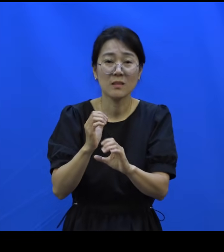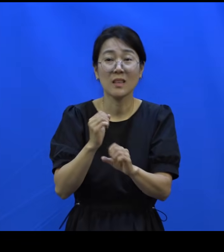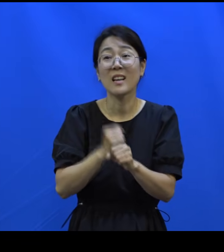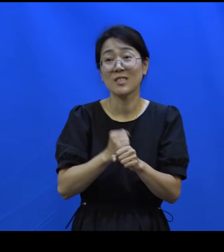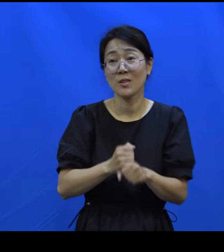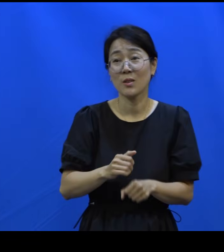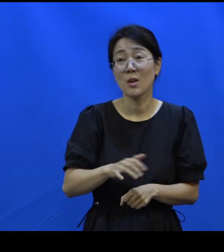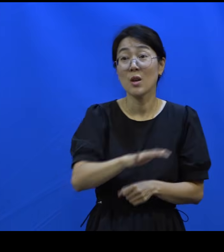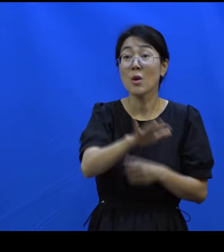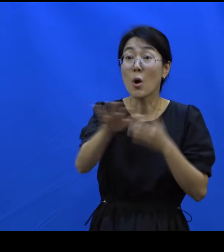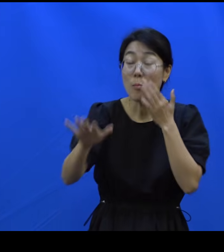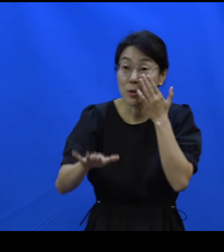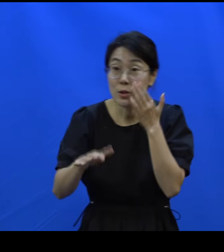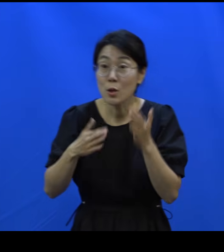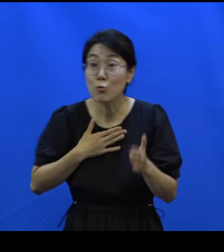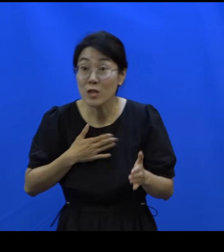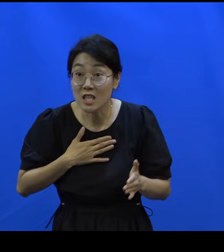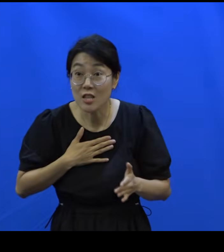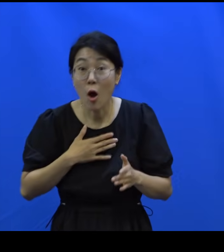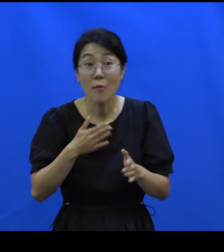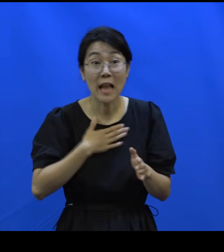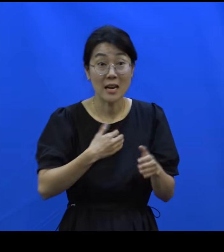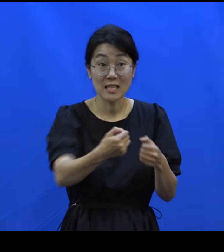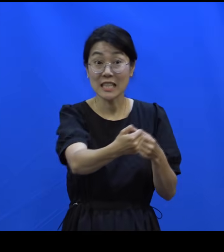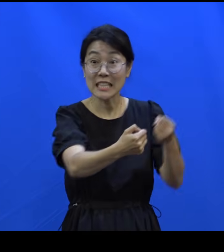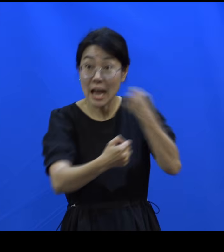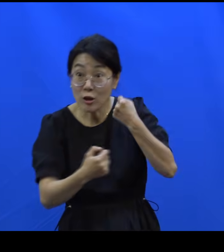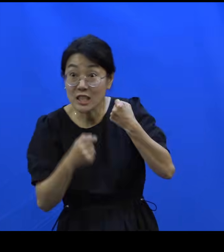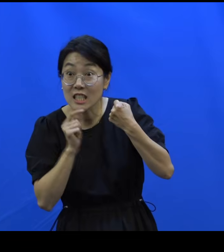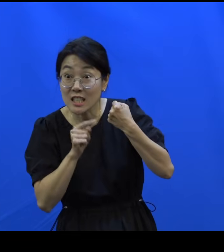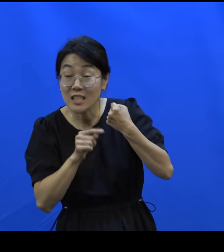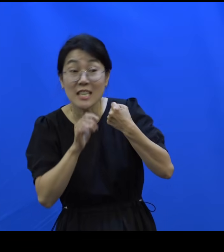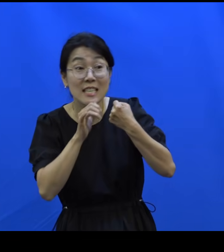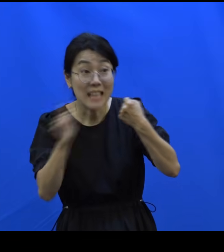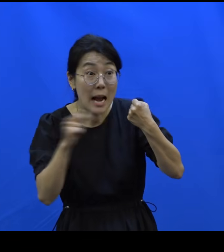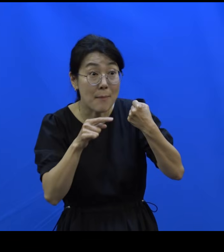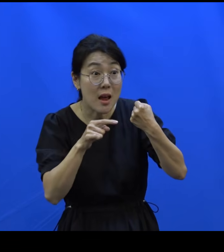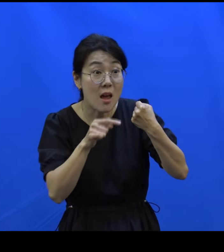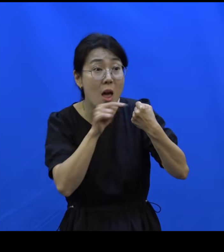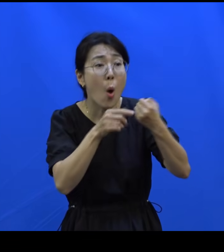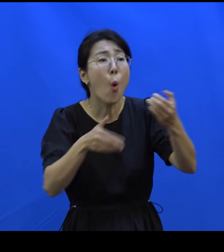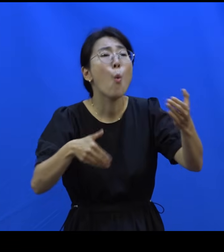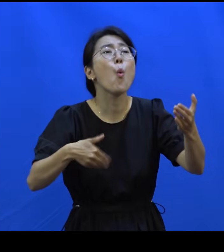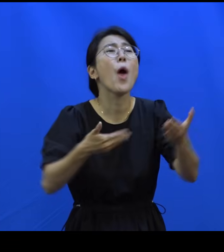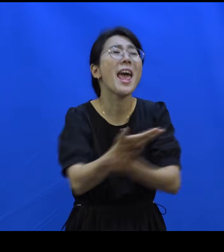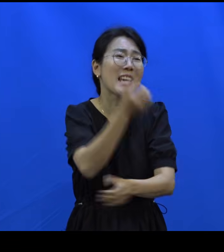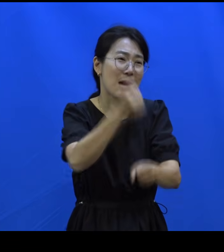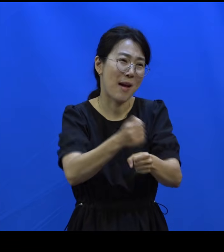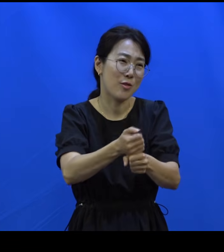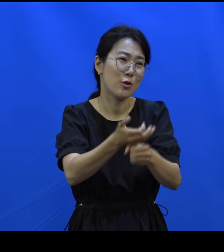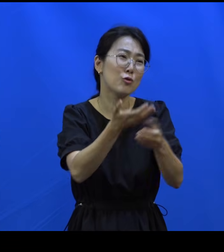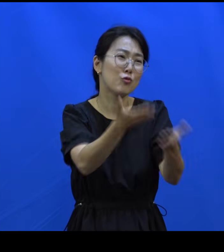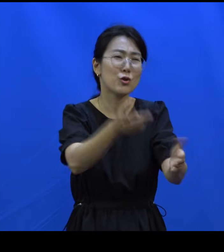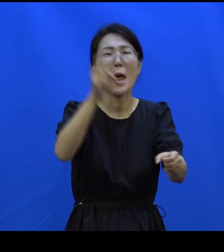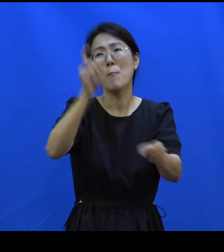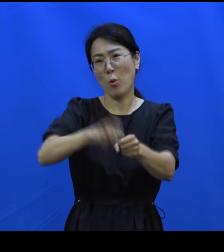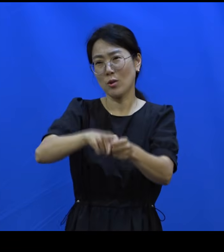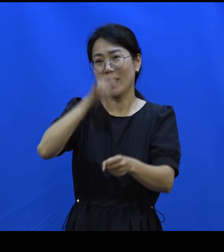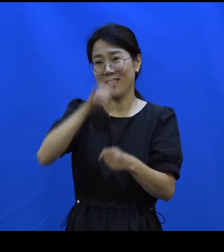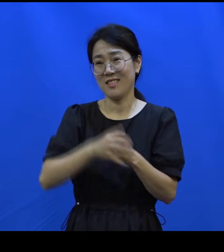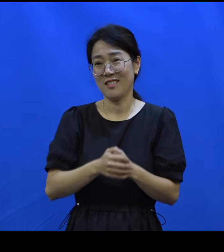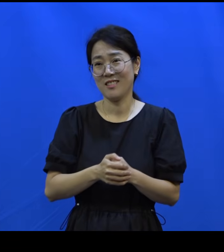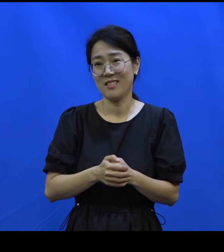자를 회개에 이르도록 하는 것입니다. 그리스도가 우리에게 보여주신 모습입니다. 십자가를 향하여